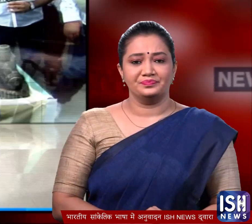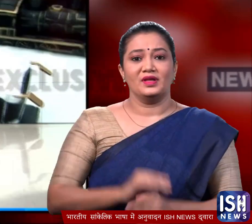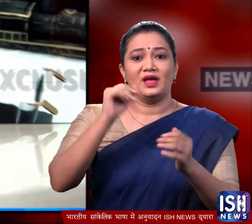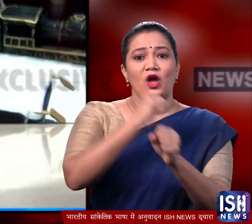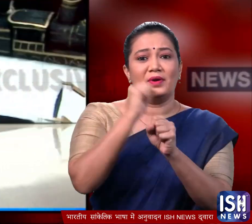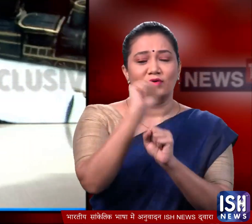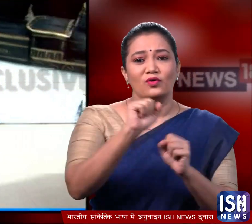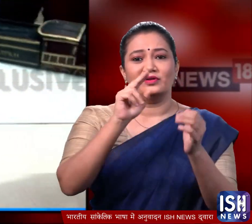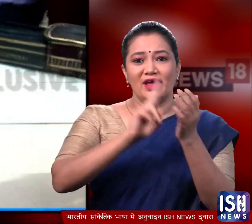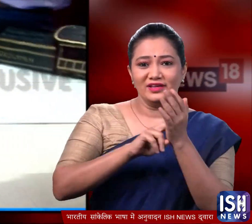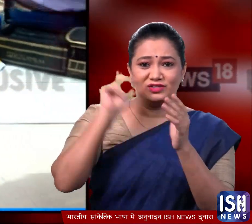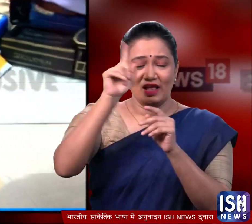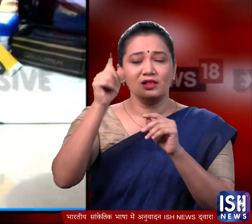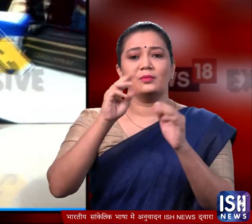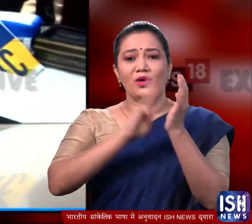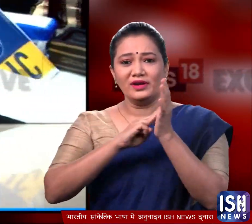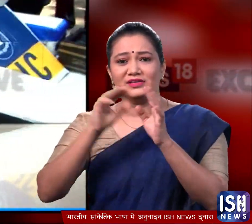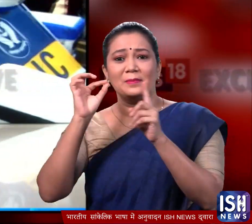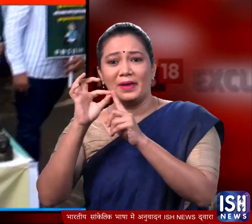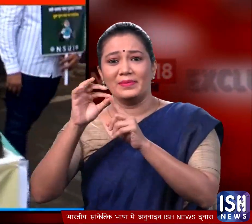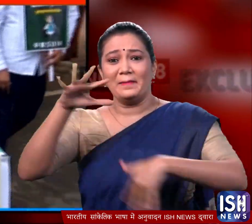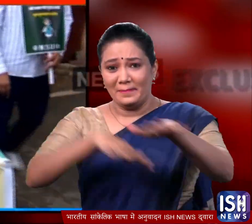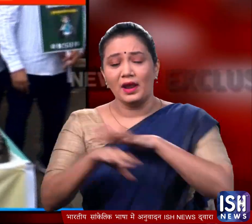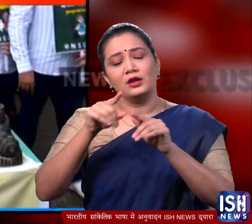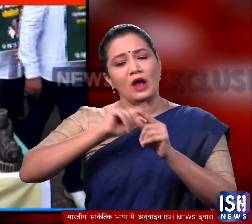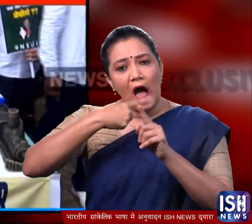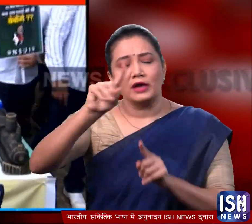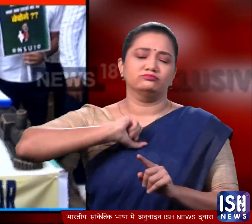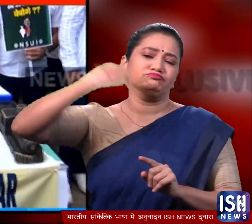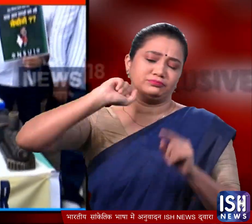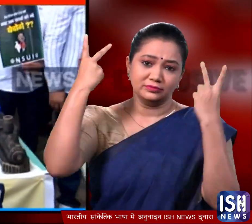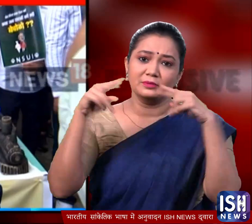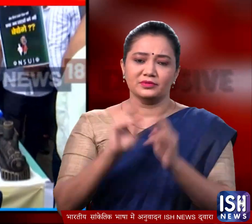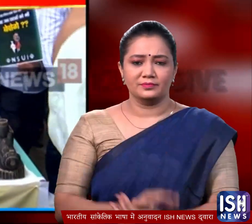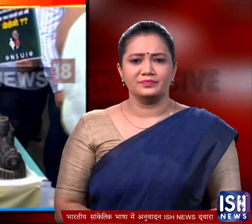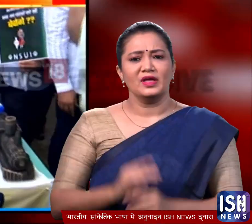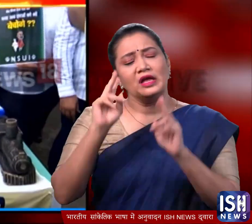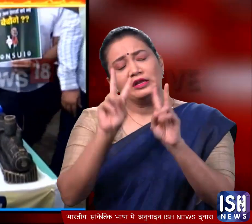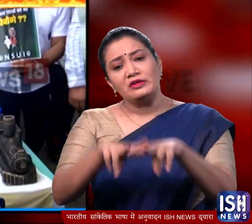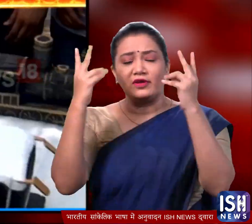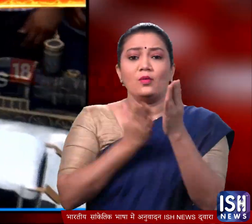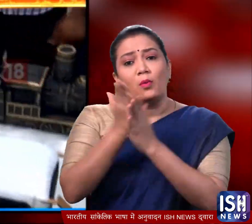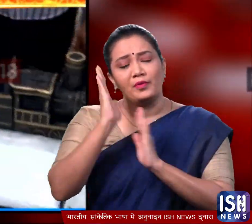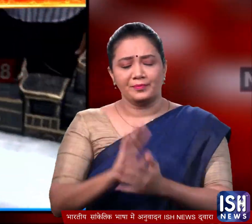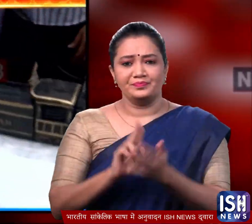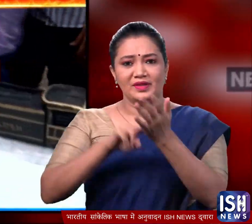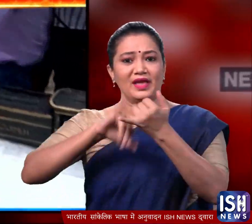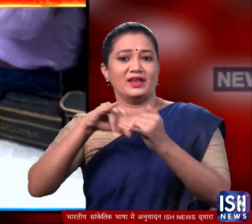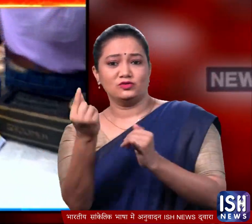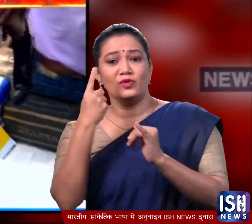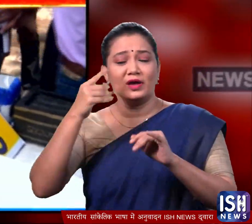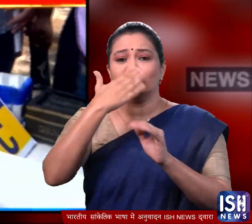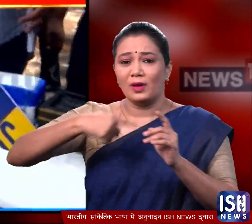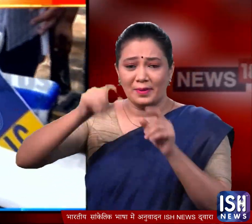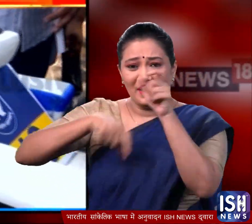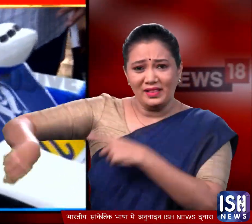नेशनल मॉनेटाइजेशन पाइपलाइन योजना का विरोध किया, जिसके लिए इन्होंने प्रदर्शन का ये अनोखा तरीका अपनाया। एनएसयूआई के